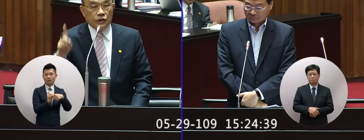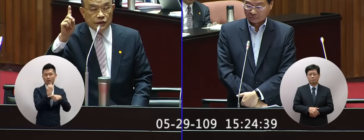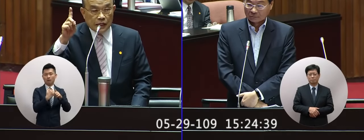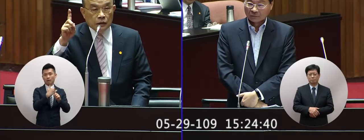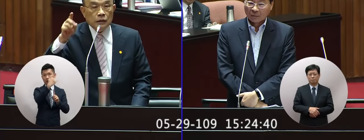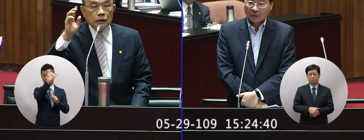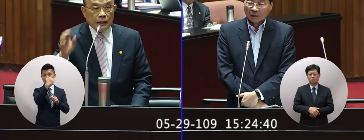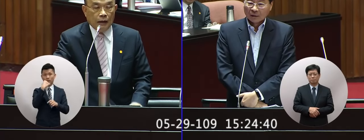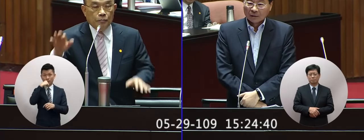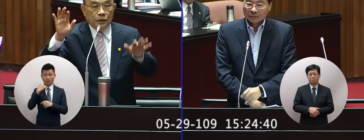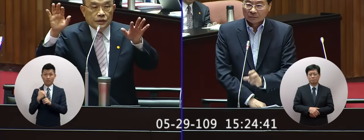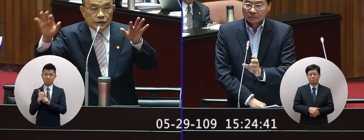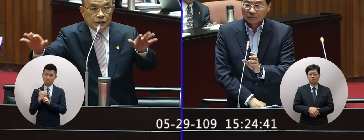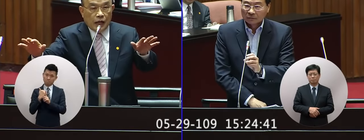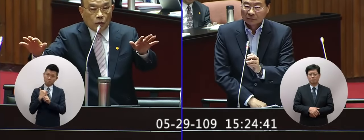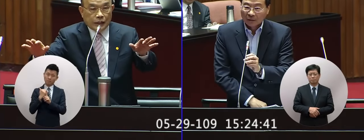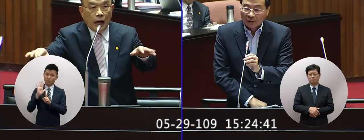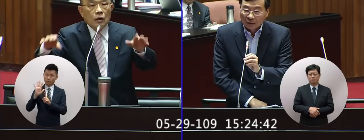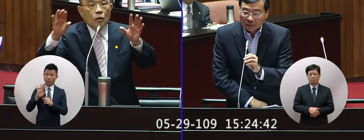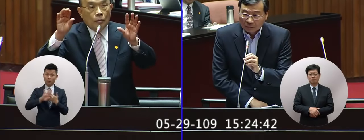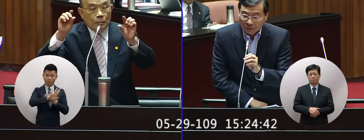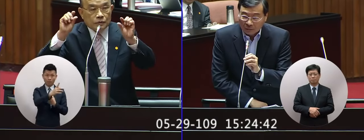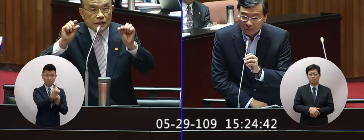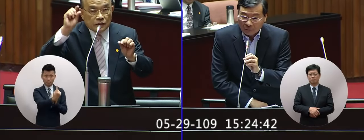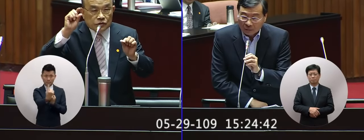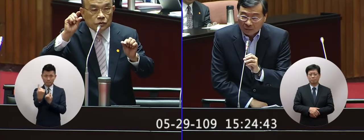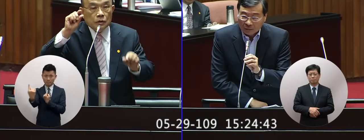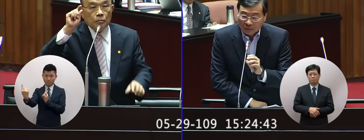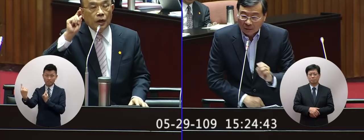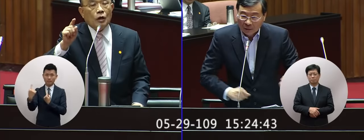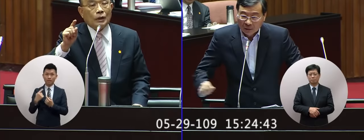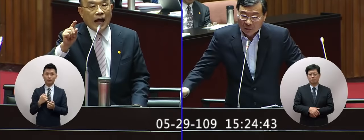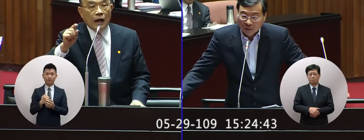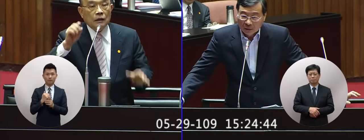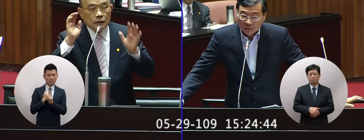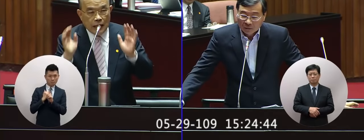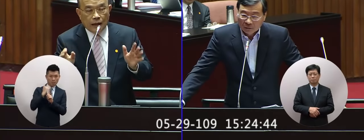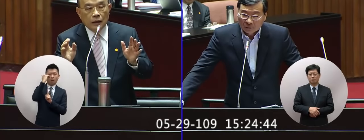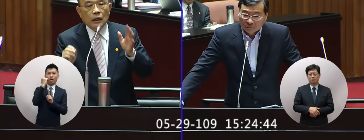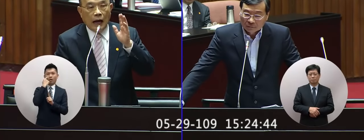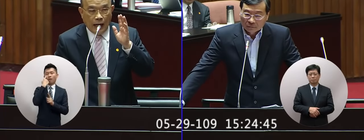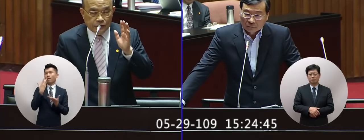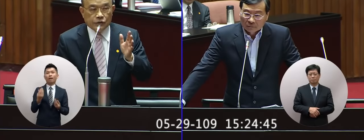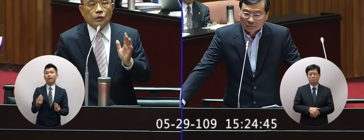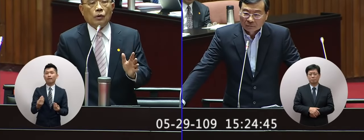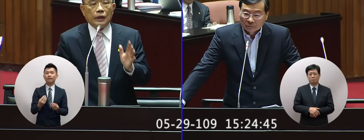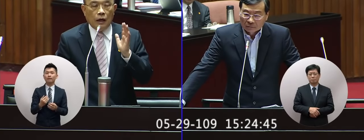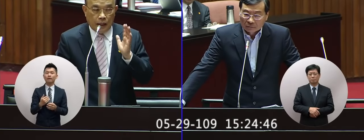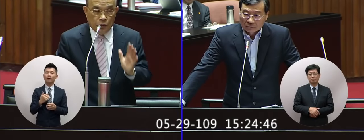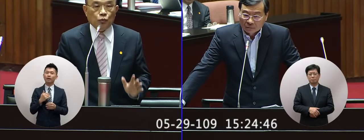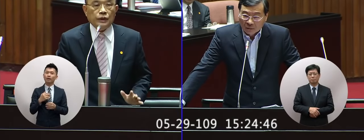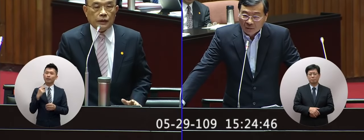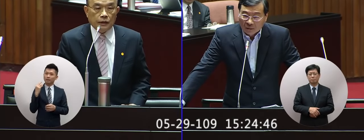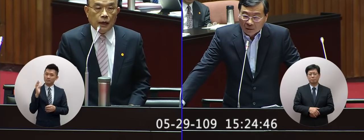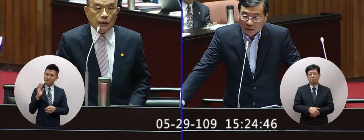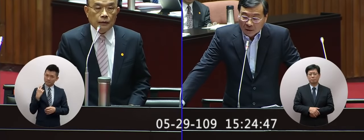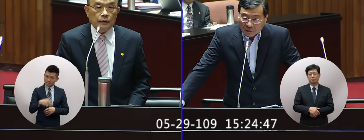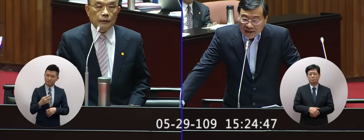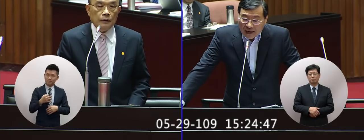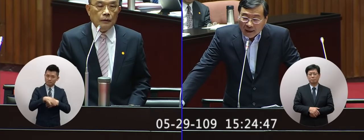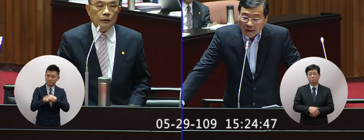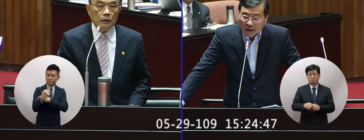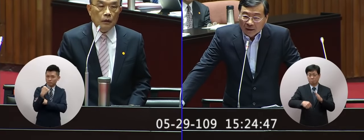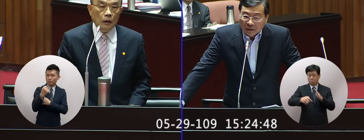也有提升，但比起其他国家，我们升值没有那么大，但还是有要很努力的地